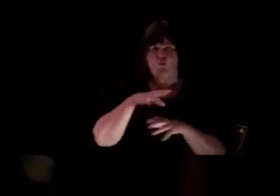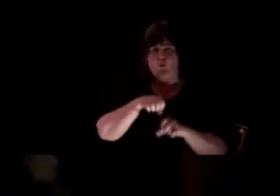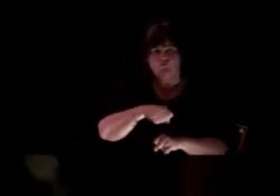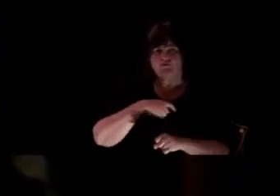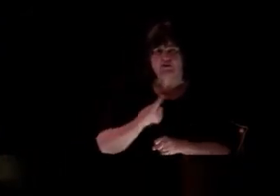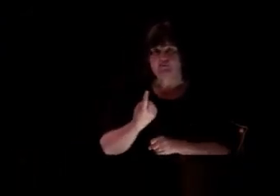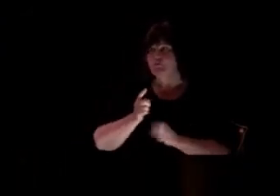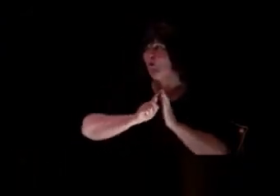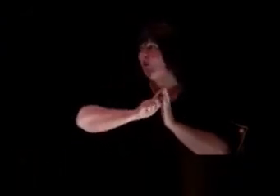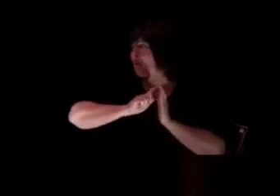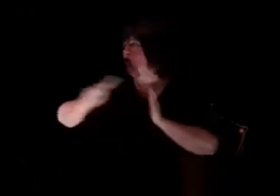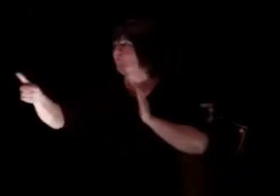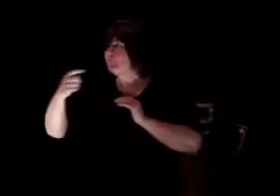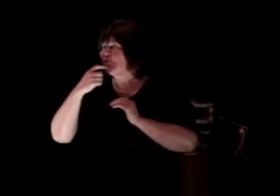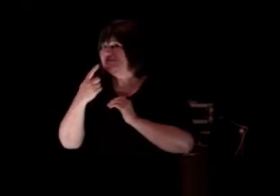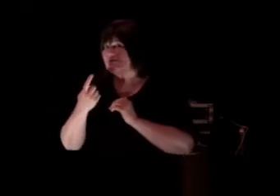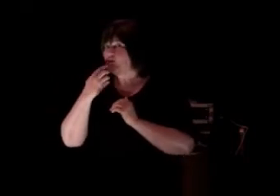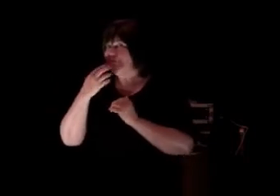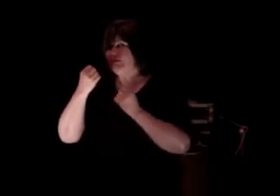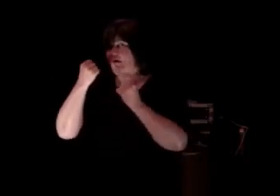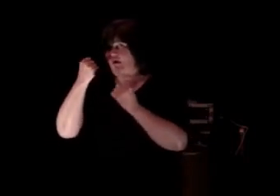hardt belastet.